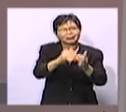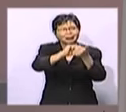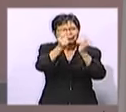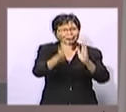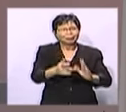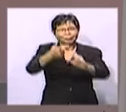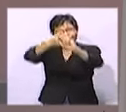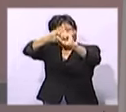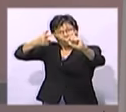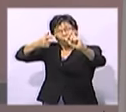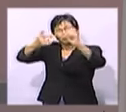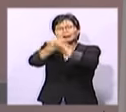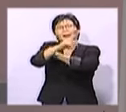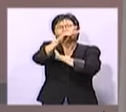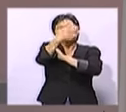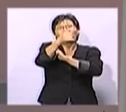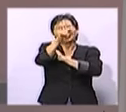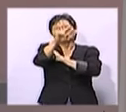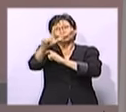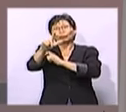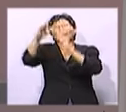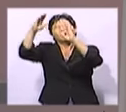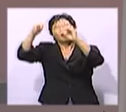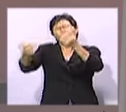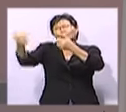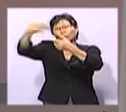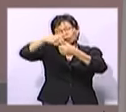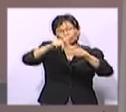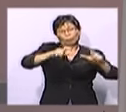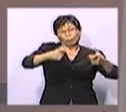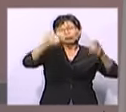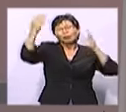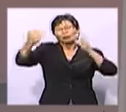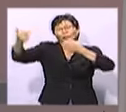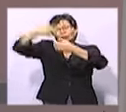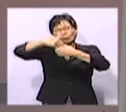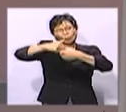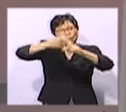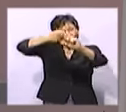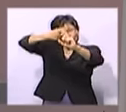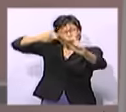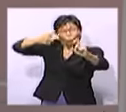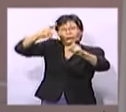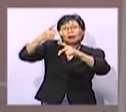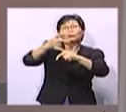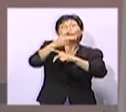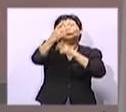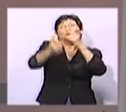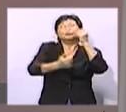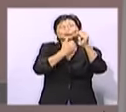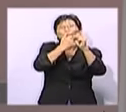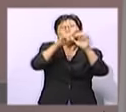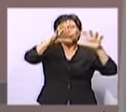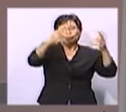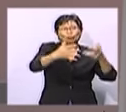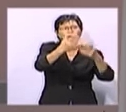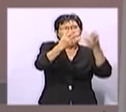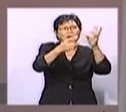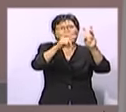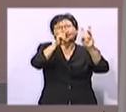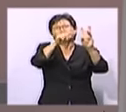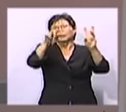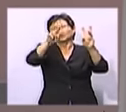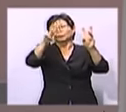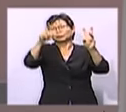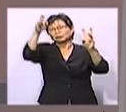Atlet memanah negara Khairul Anwar Muhammad berharap penyertaan skuad negara pada kejohanan memanah siri dunia pada 16 hingga 21 Julai